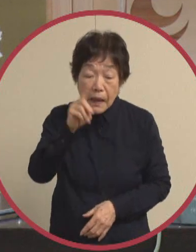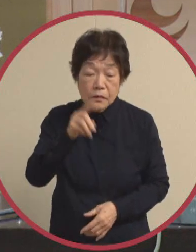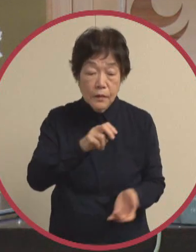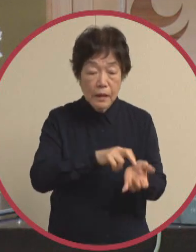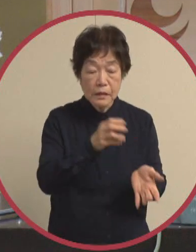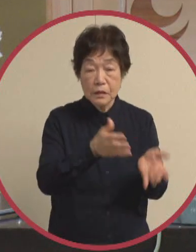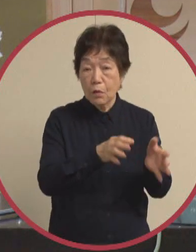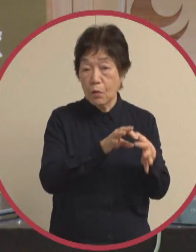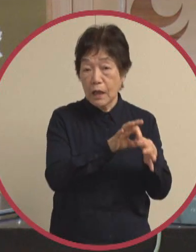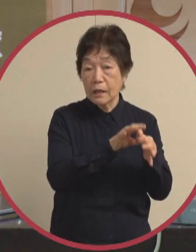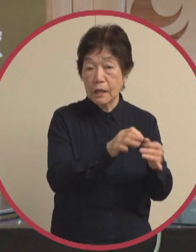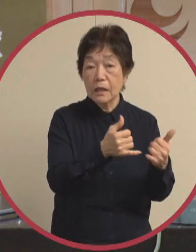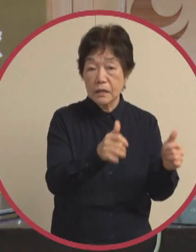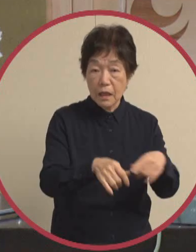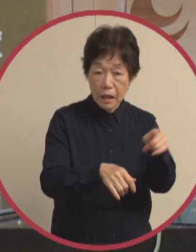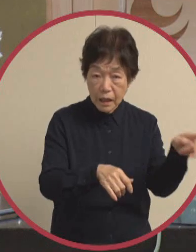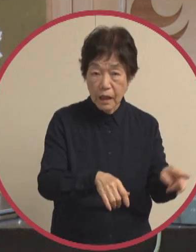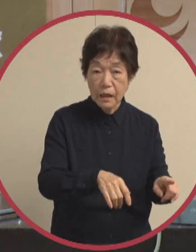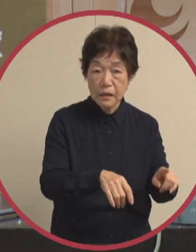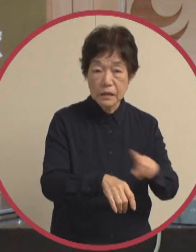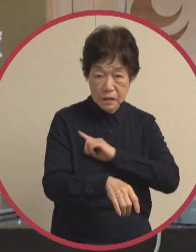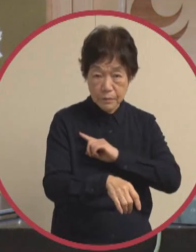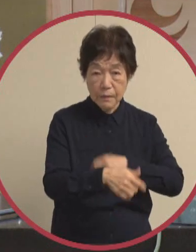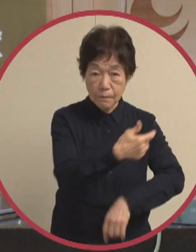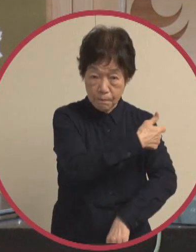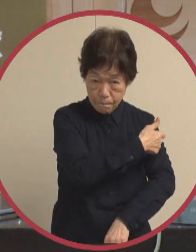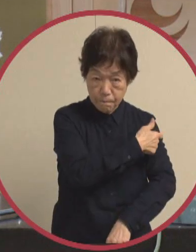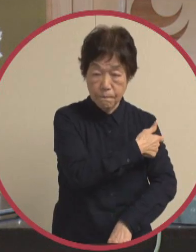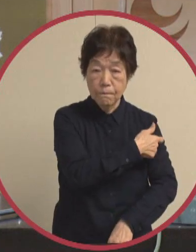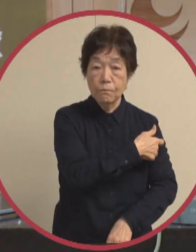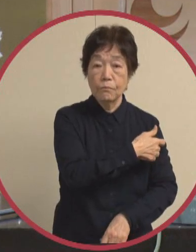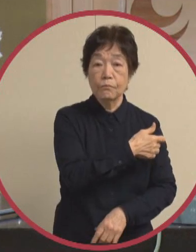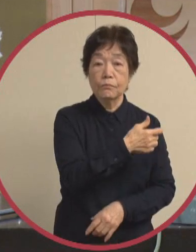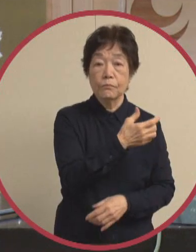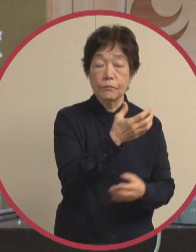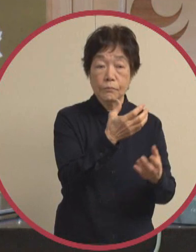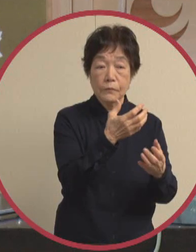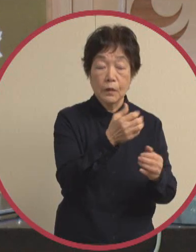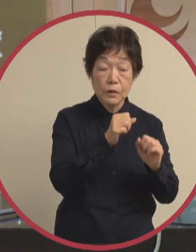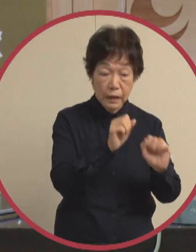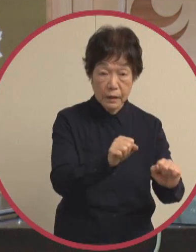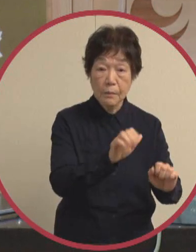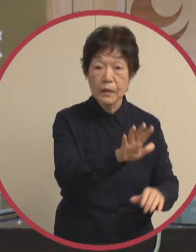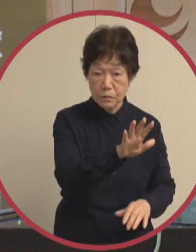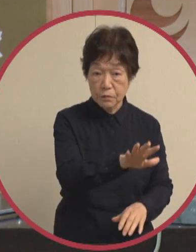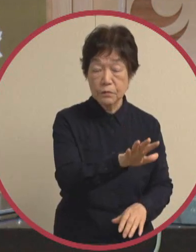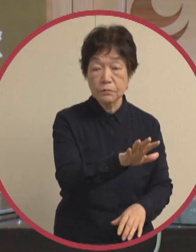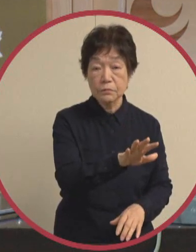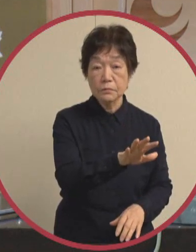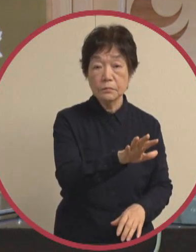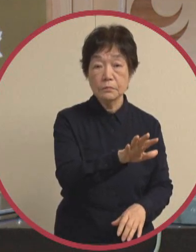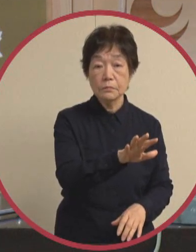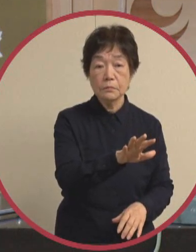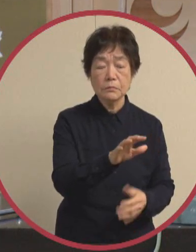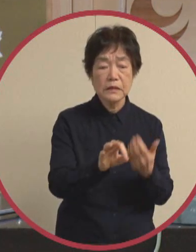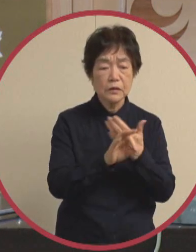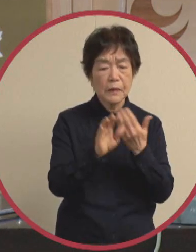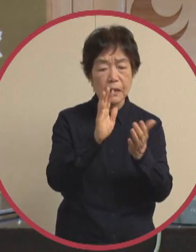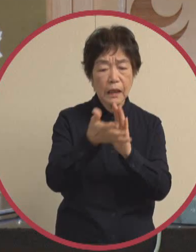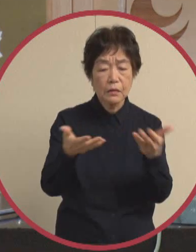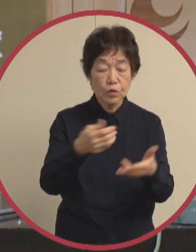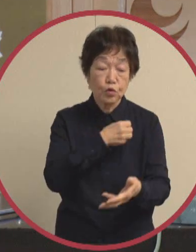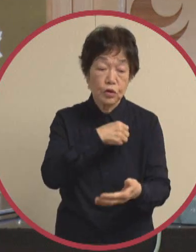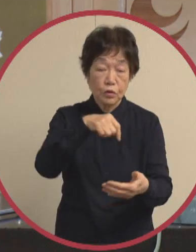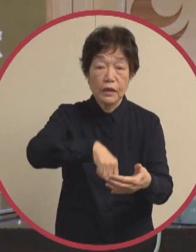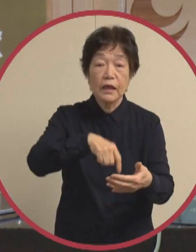者に接種しているわけですけれども、あの県の職員もです